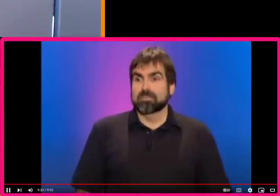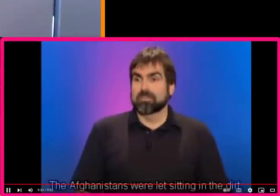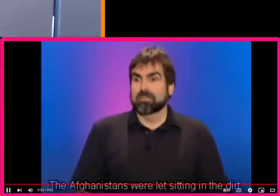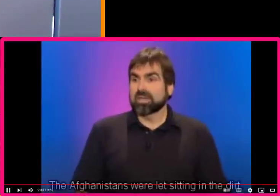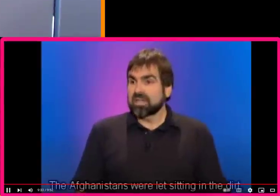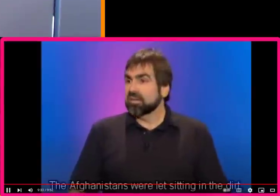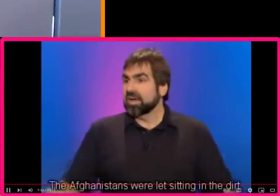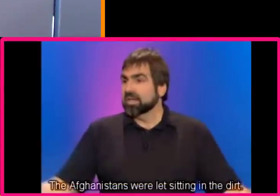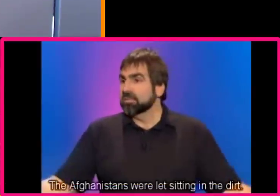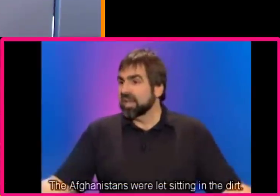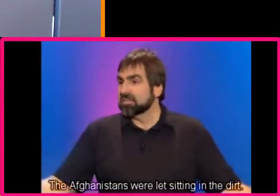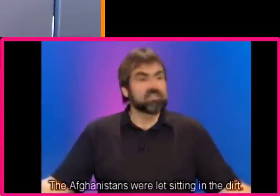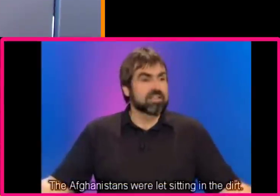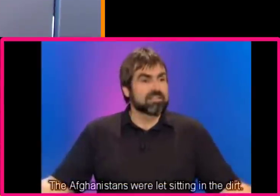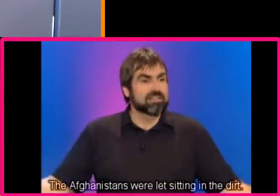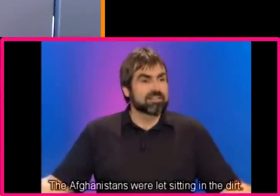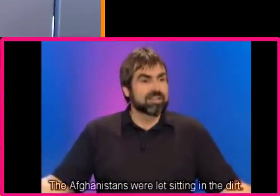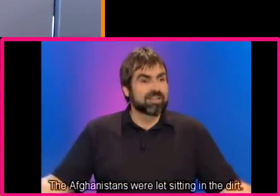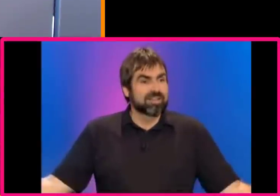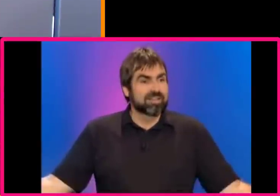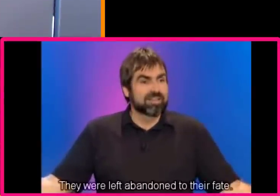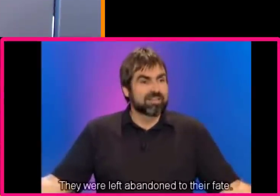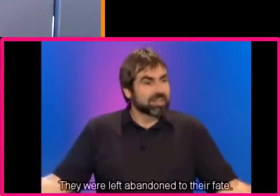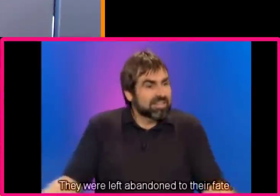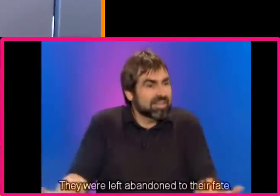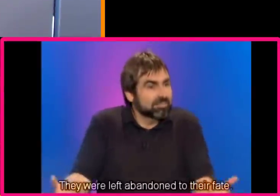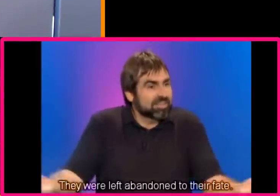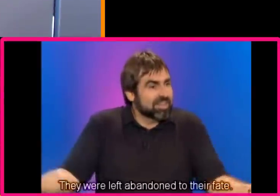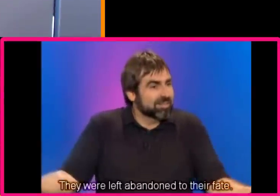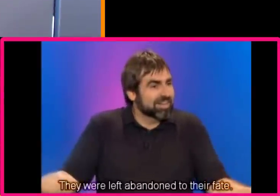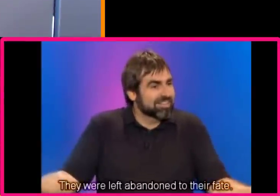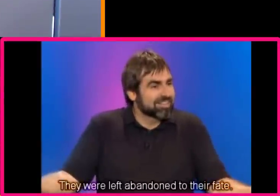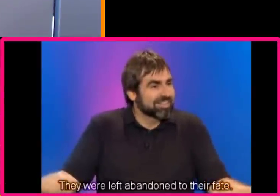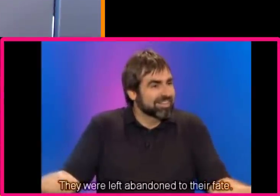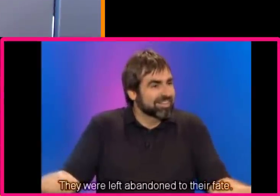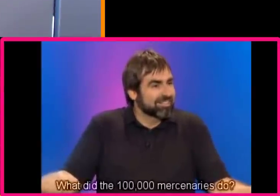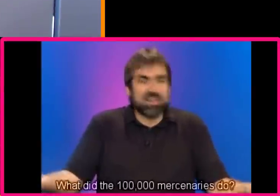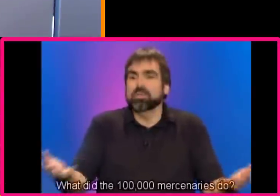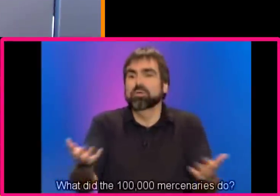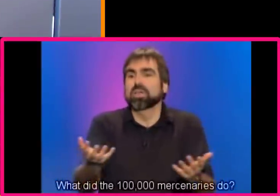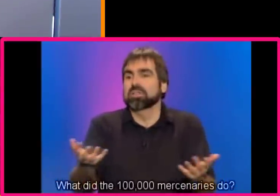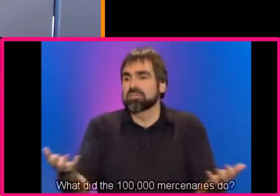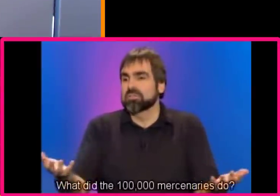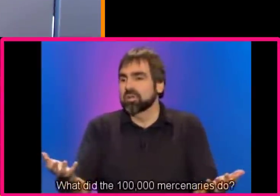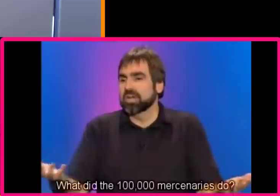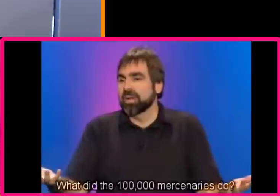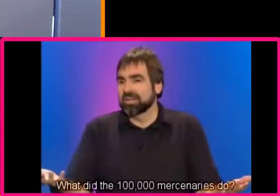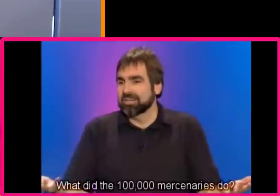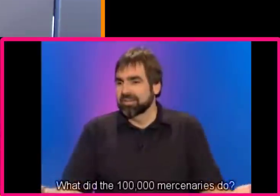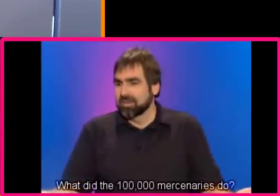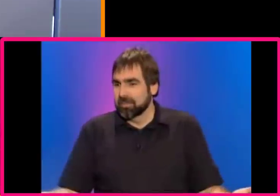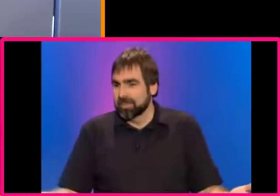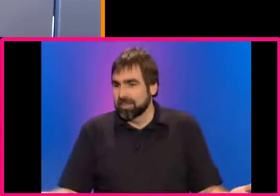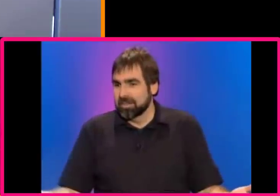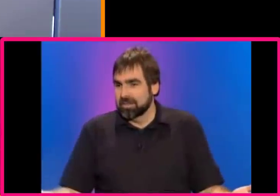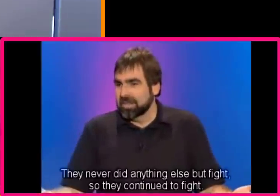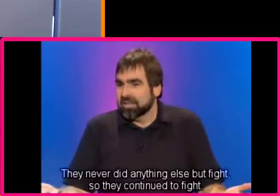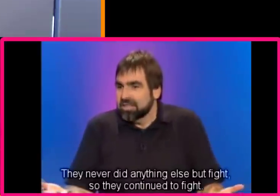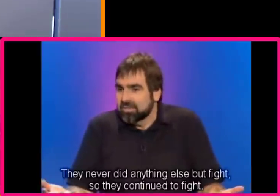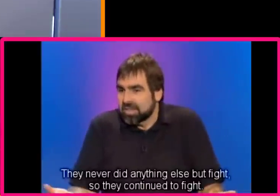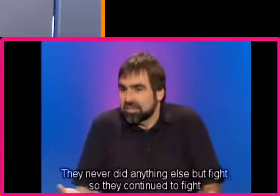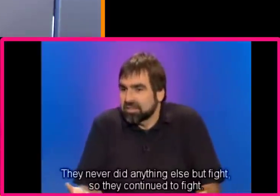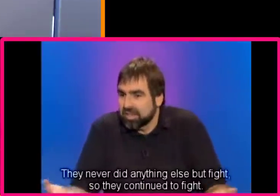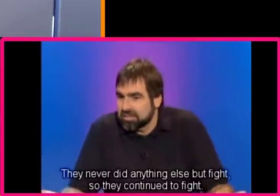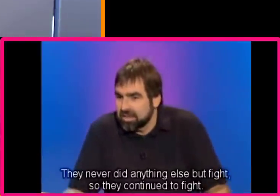hat die afghanen dreck sitzen lassen man hat die ihrem schicksal überlassen was haben die 100000 euro gemacht die